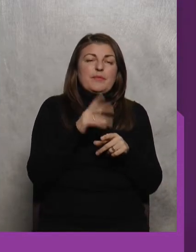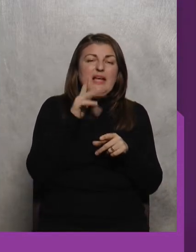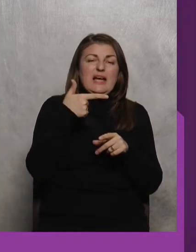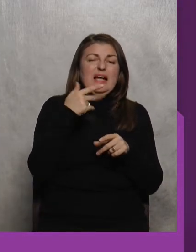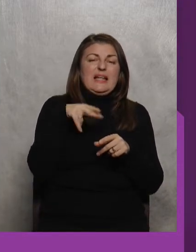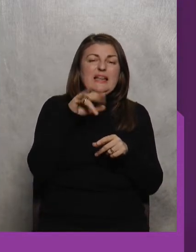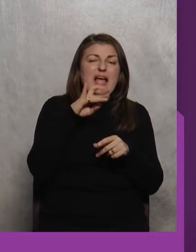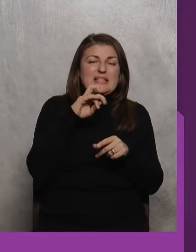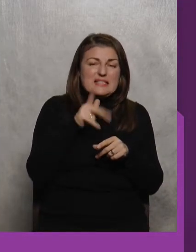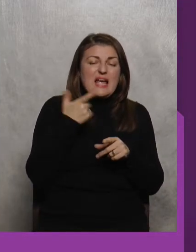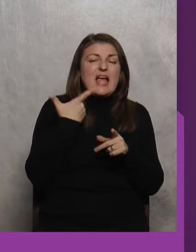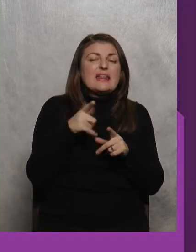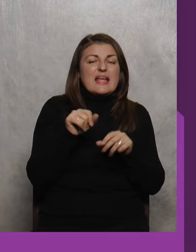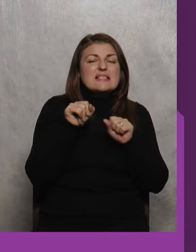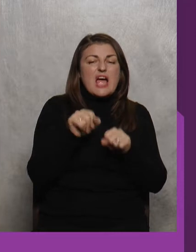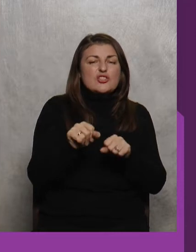Гданську, де